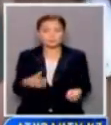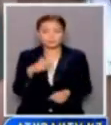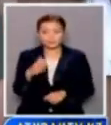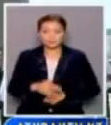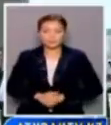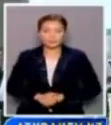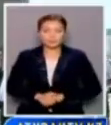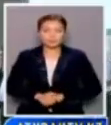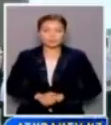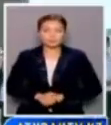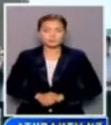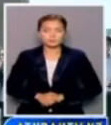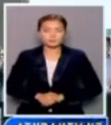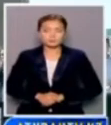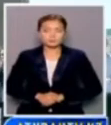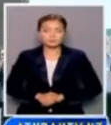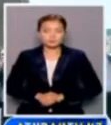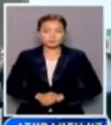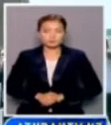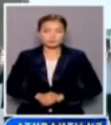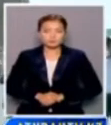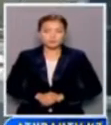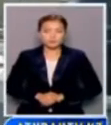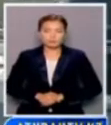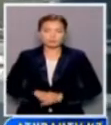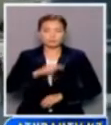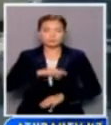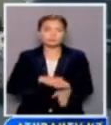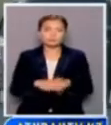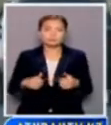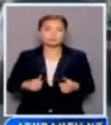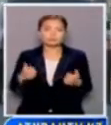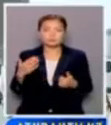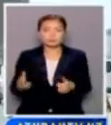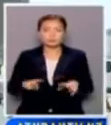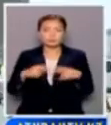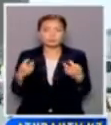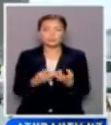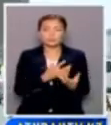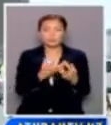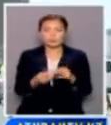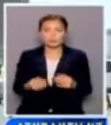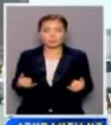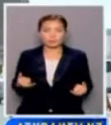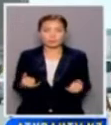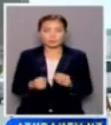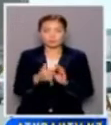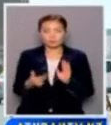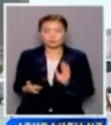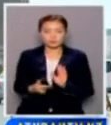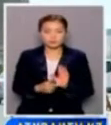белгілі болады. Жыл басынан бері осы бағытта жұмыстар жасап жатыр. Мониторинг нәтижесінде бүгінгі күнде